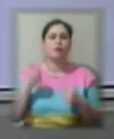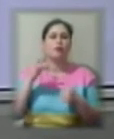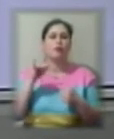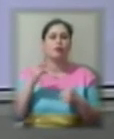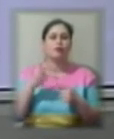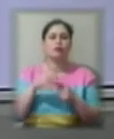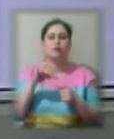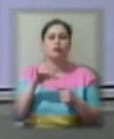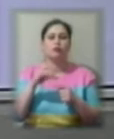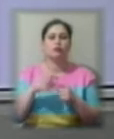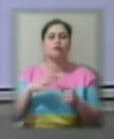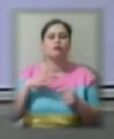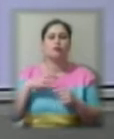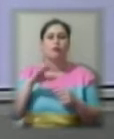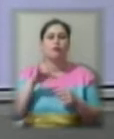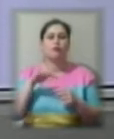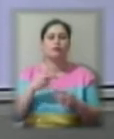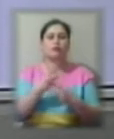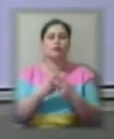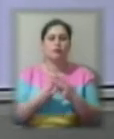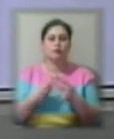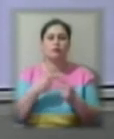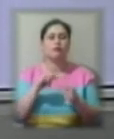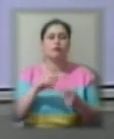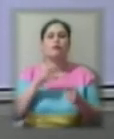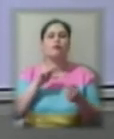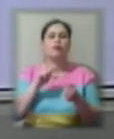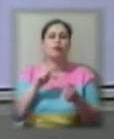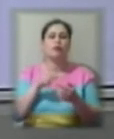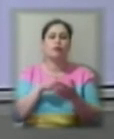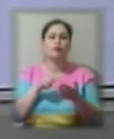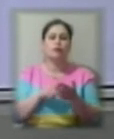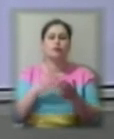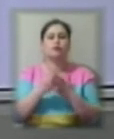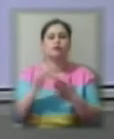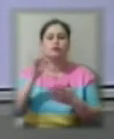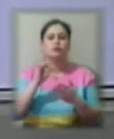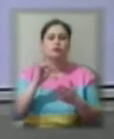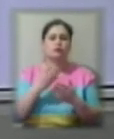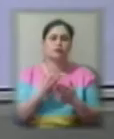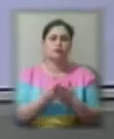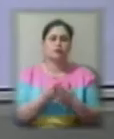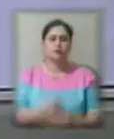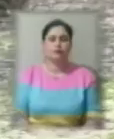Колишній політв'язень Микола Карпюк поділився із кореспондентами Суспільного своєю історією.